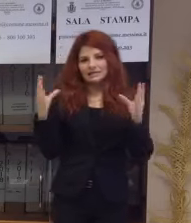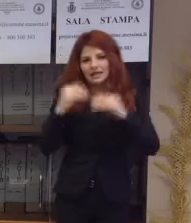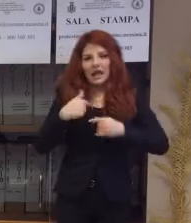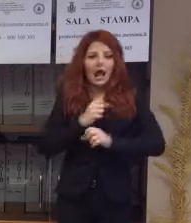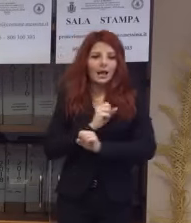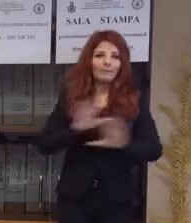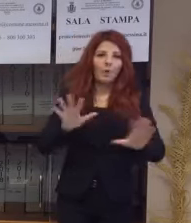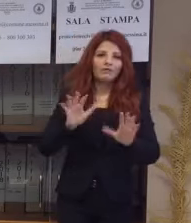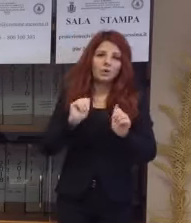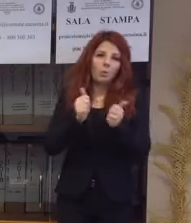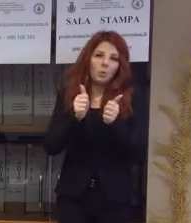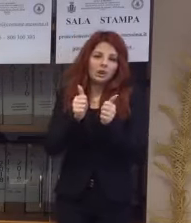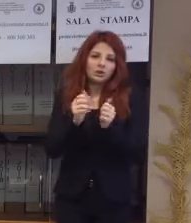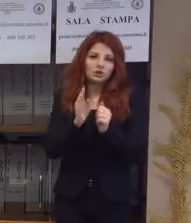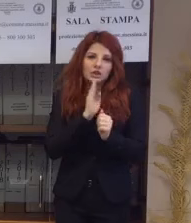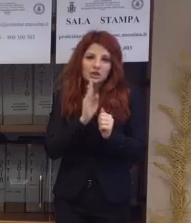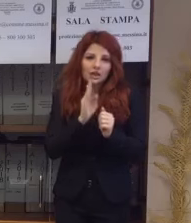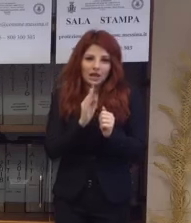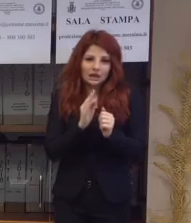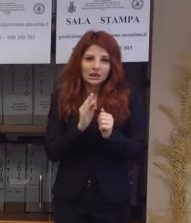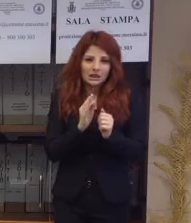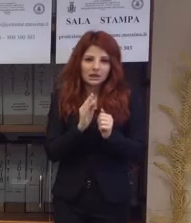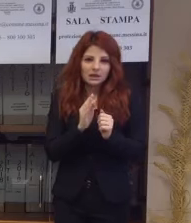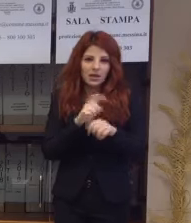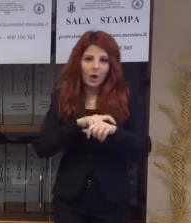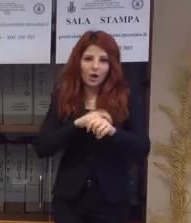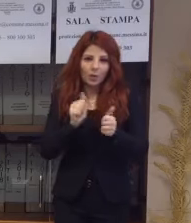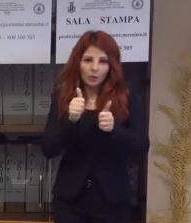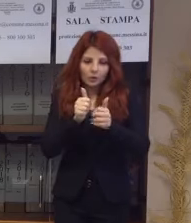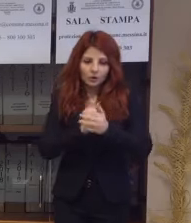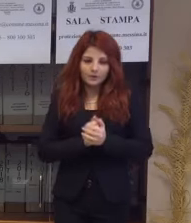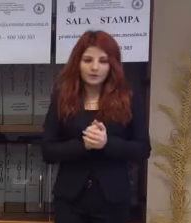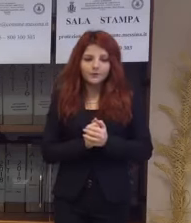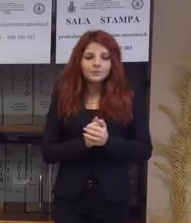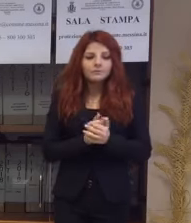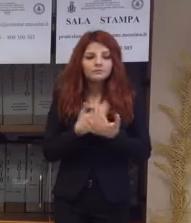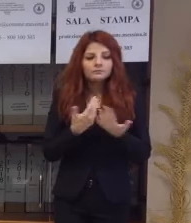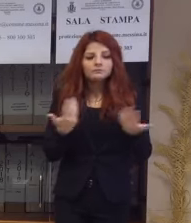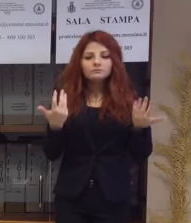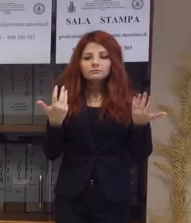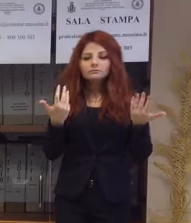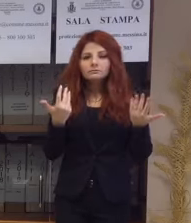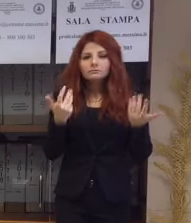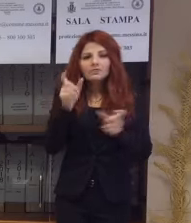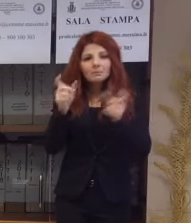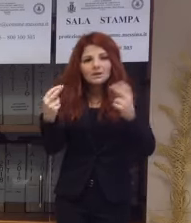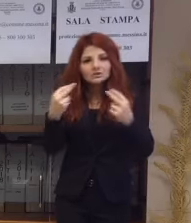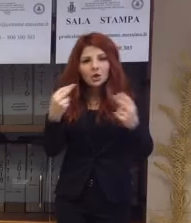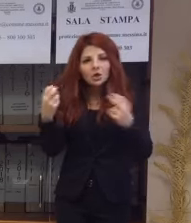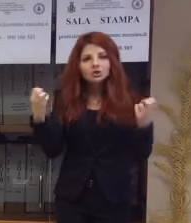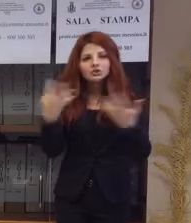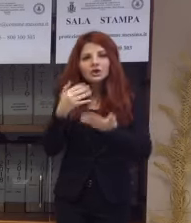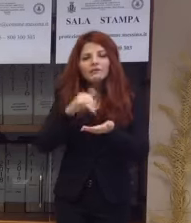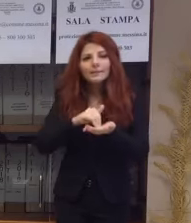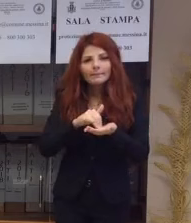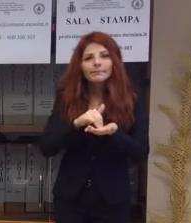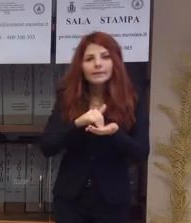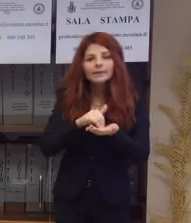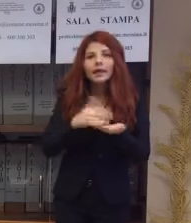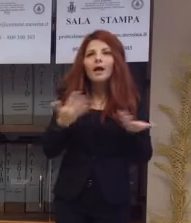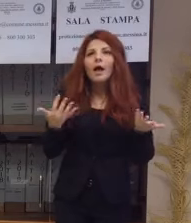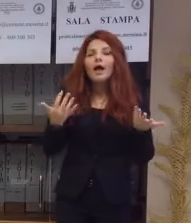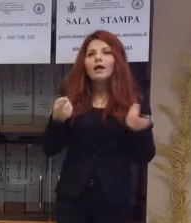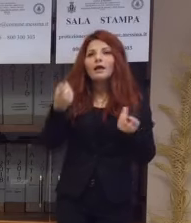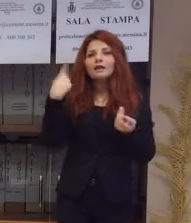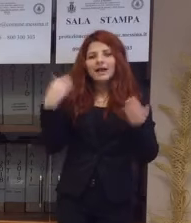circa 19.000 e a un certo punto ho parlato di quello che hanno fatto le Iene. Le Iene